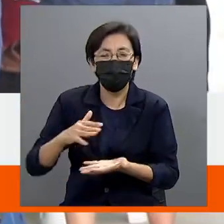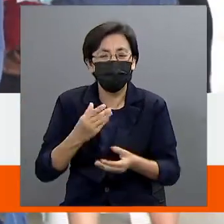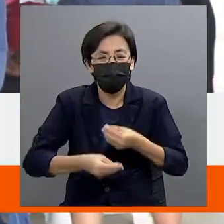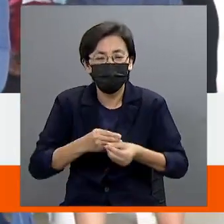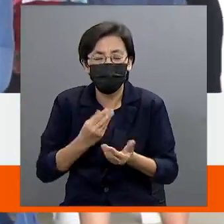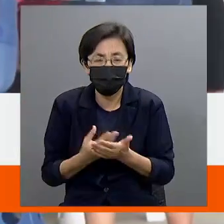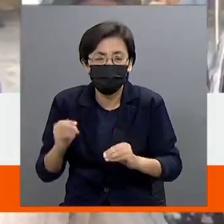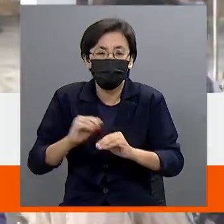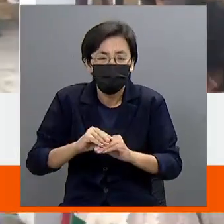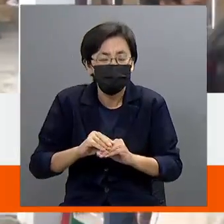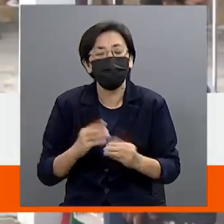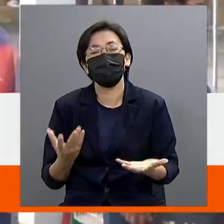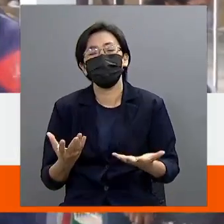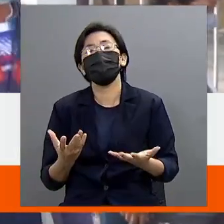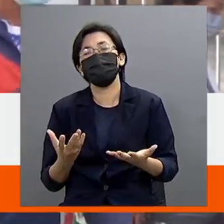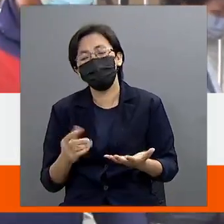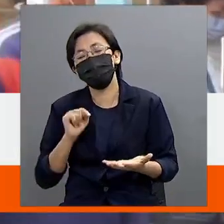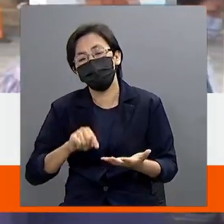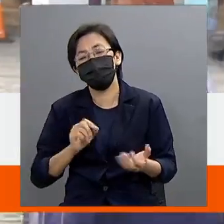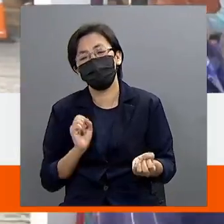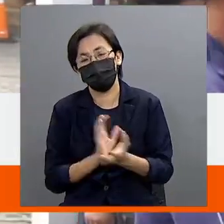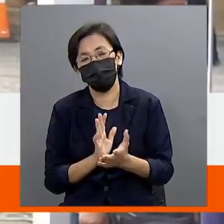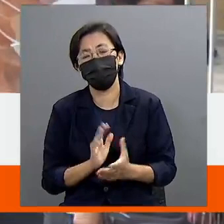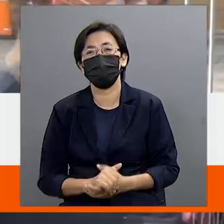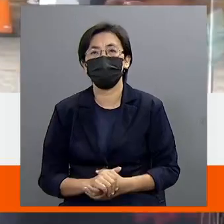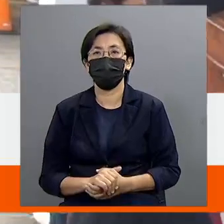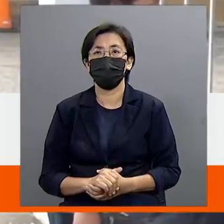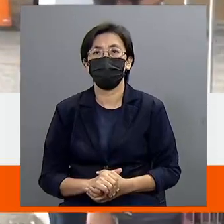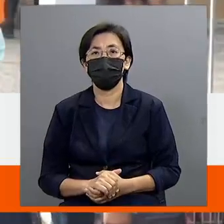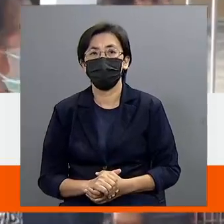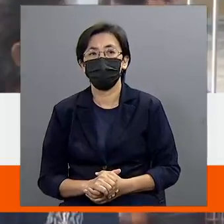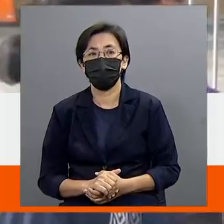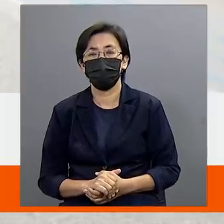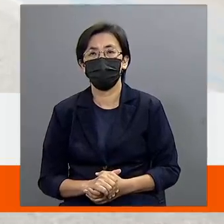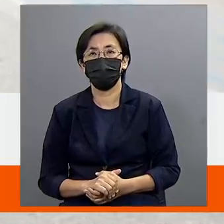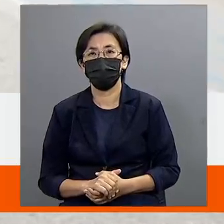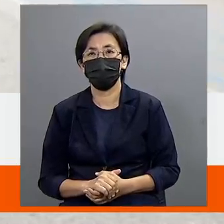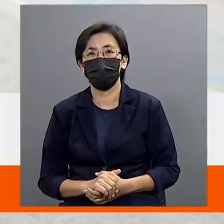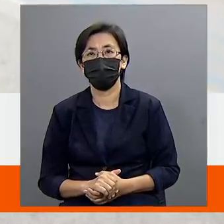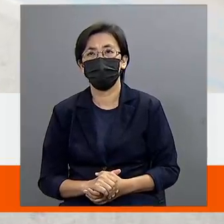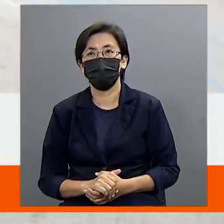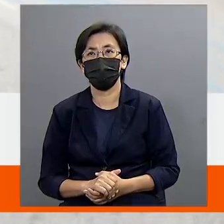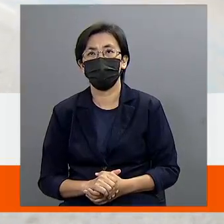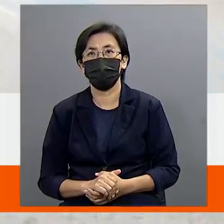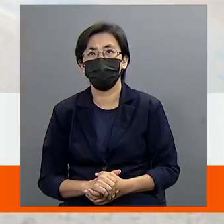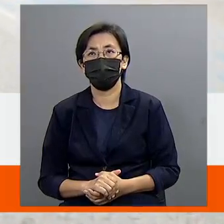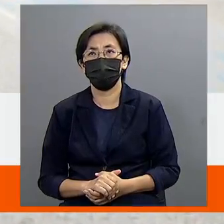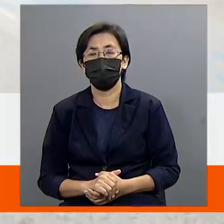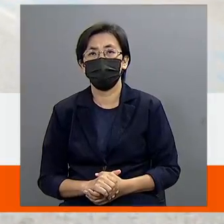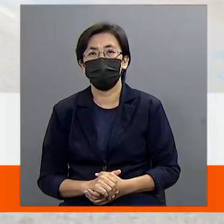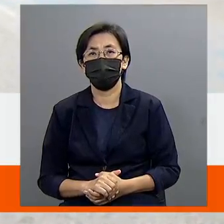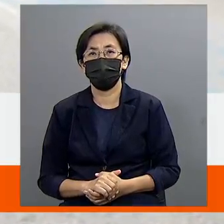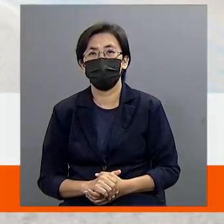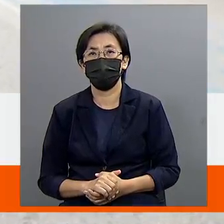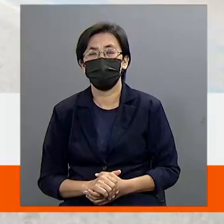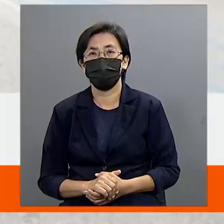ากใช้อยู่เนี่ยอันนี้แน่นอนว่าได้รับผลกระทบนะครับแต่ว่าจริงๆมันก็มีวิธี